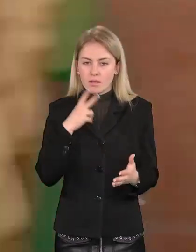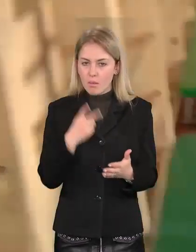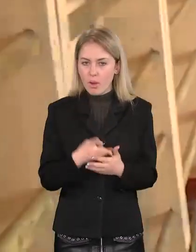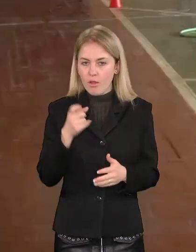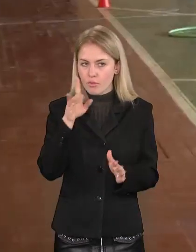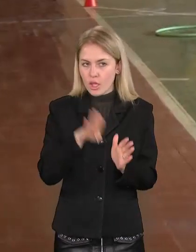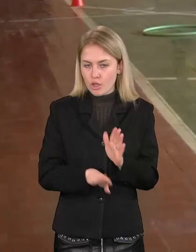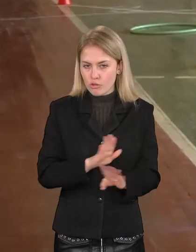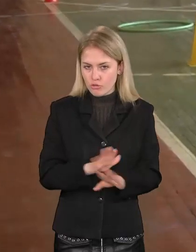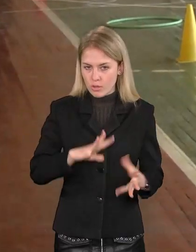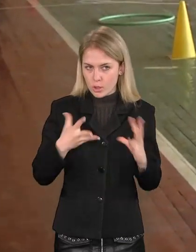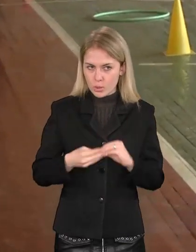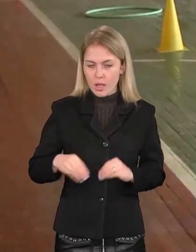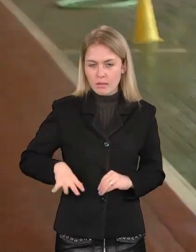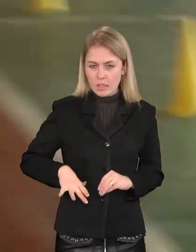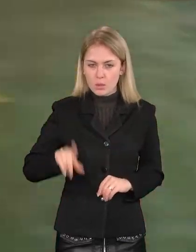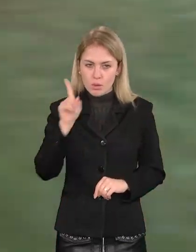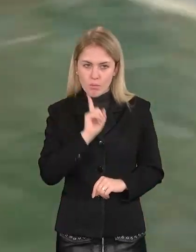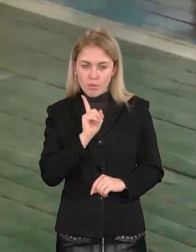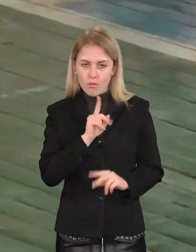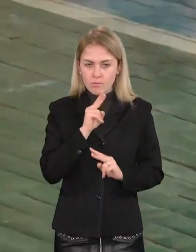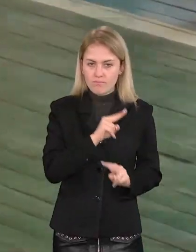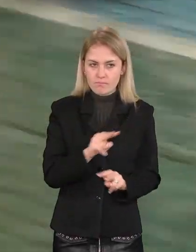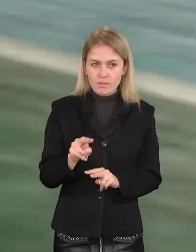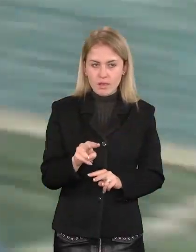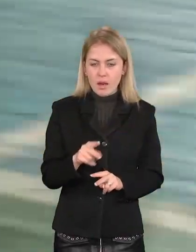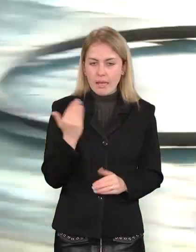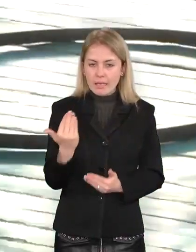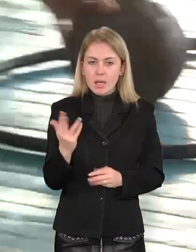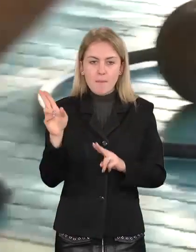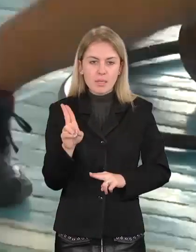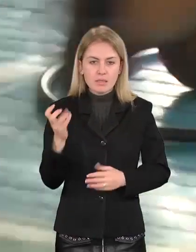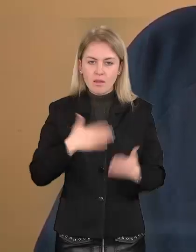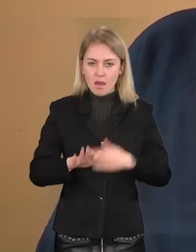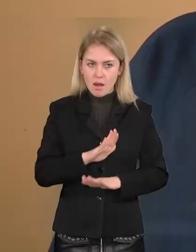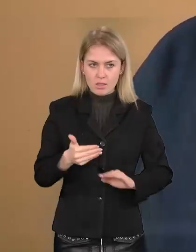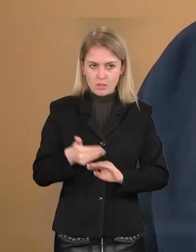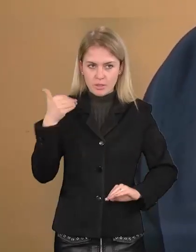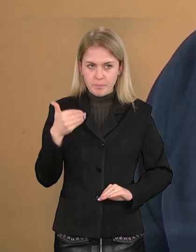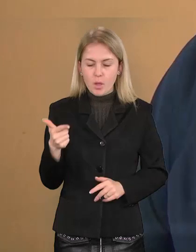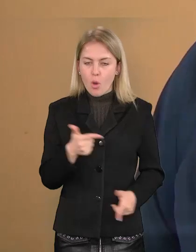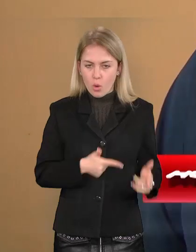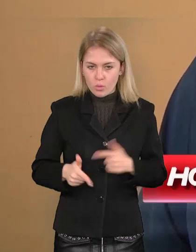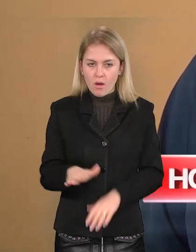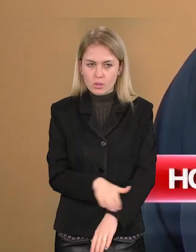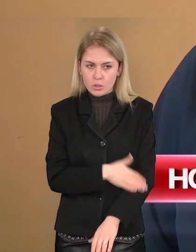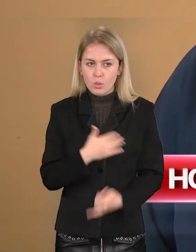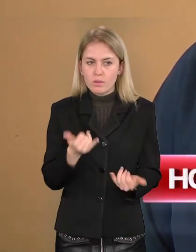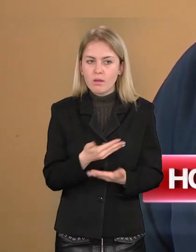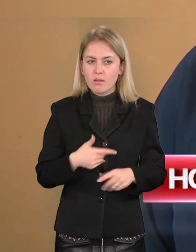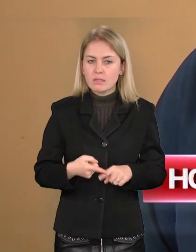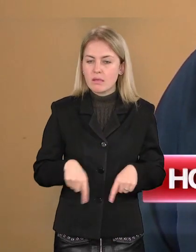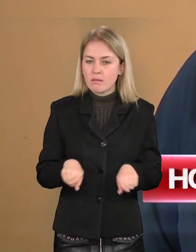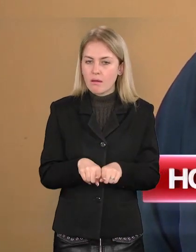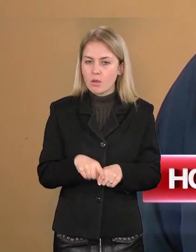гірші результати. Тренери ж поки що налаштовані скептично. Їх принцип – не радіти завчасно. Готувались довго. Для нас це такий